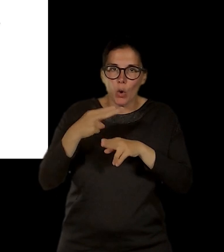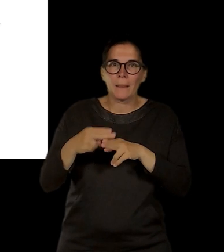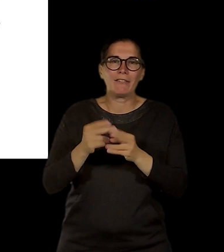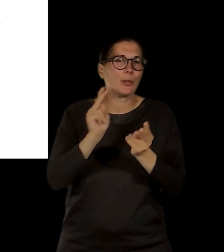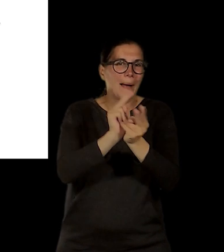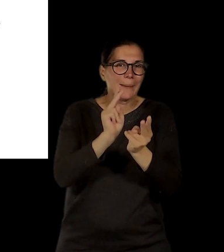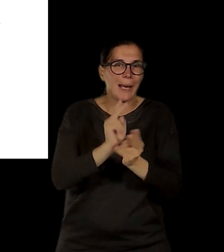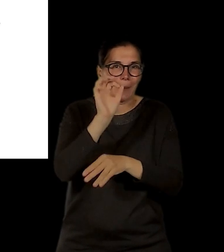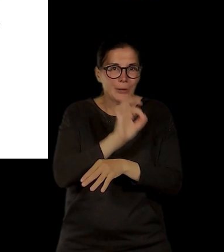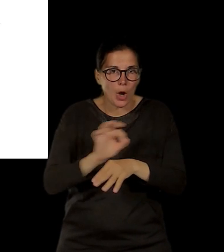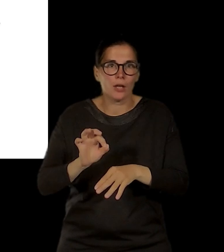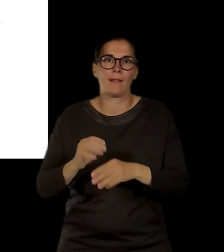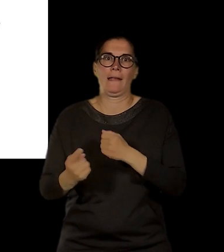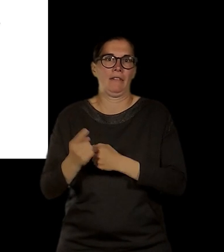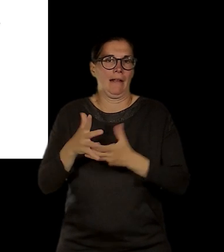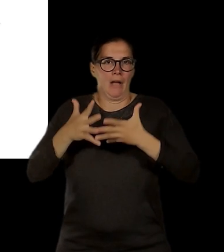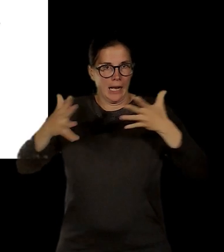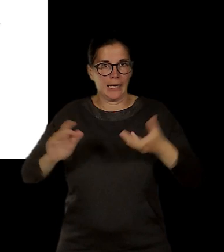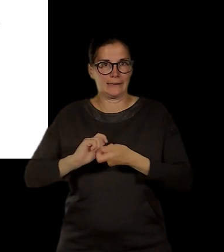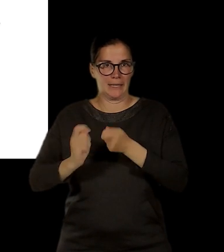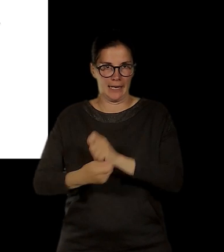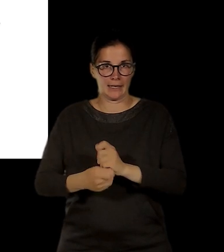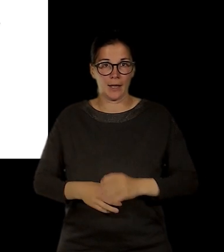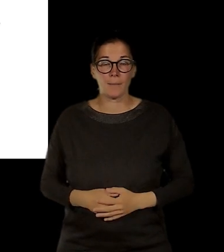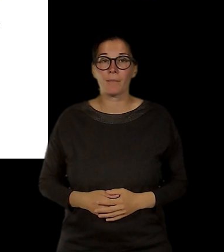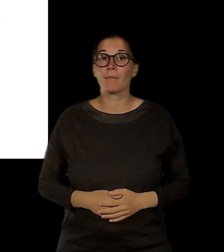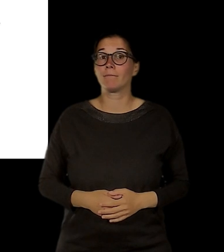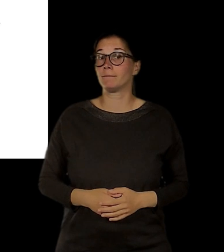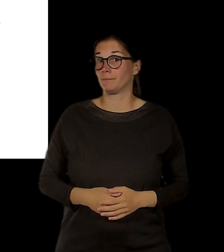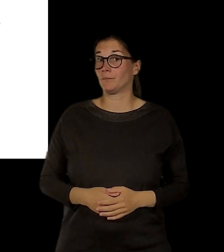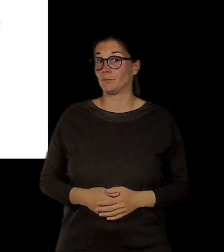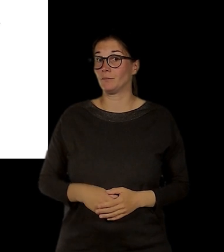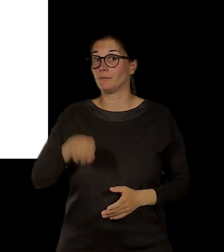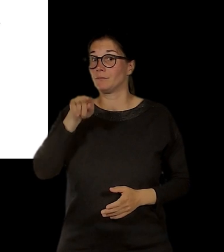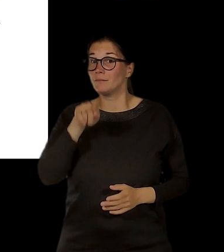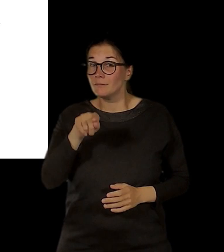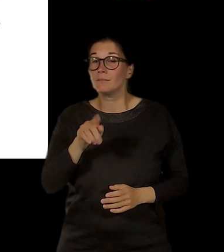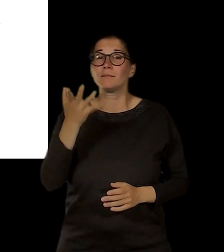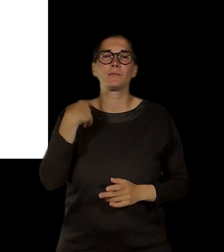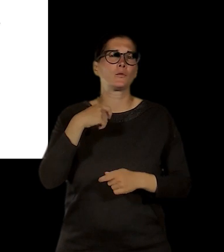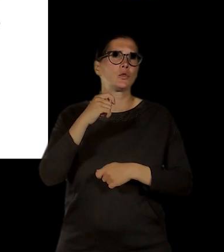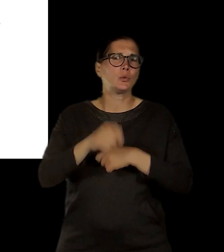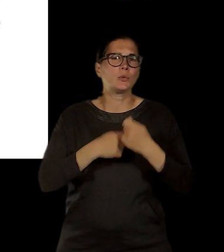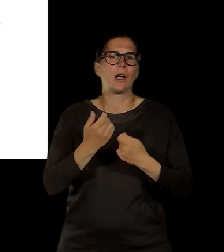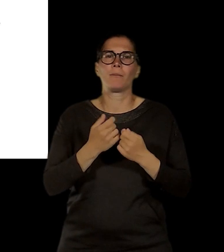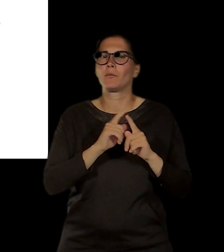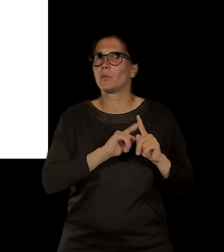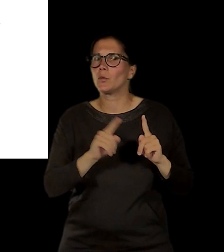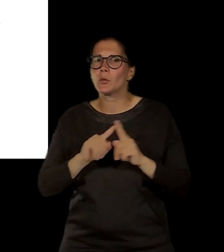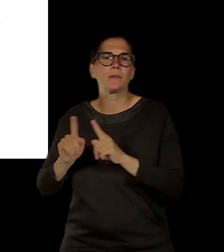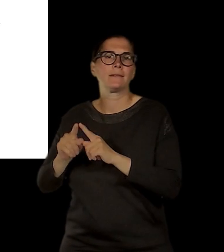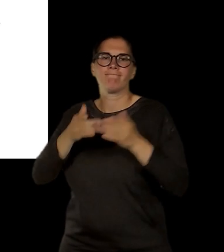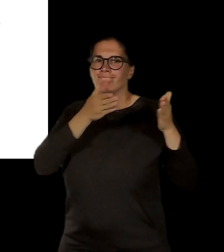které musely vzniknout. A to proběhnu na základě několika ilustrací. Pracovali jsme na